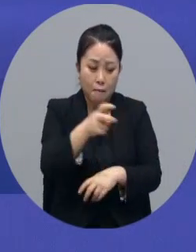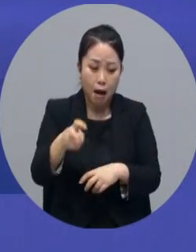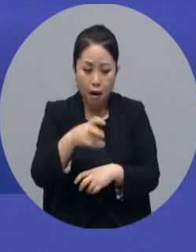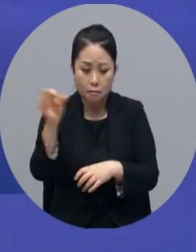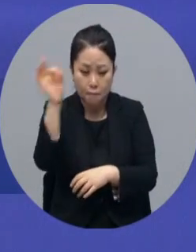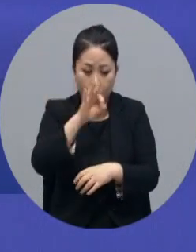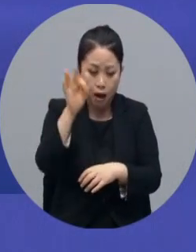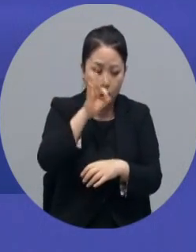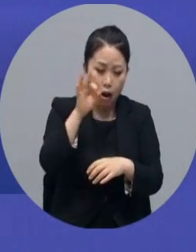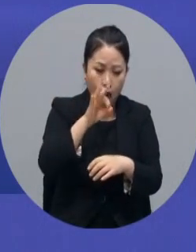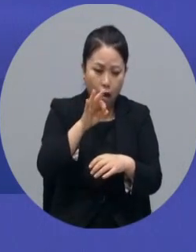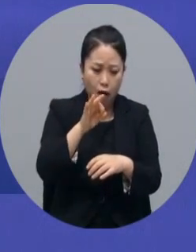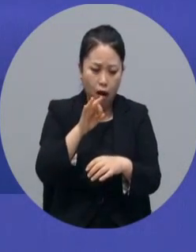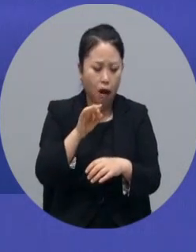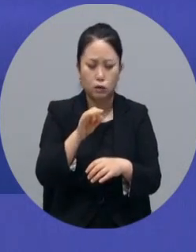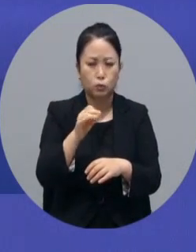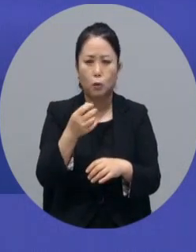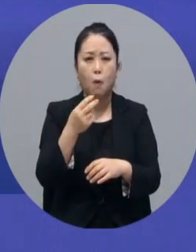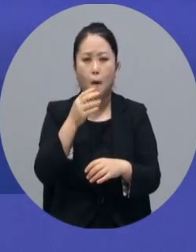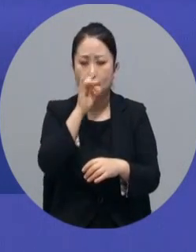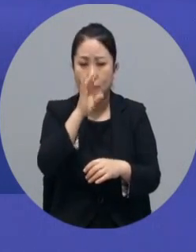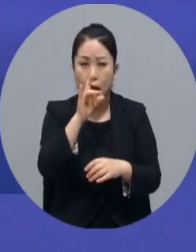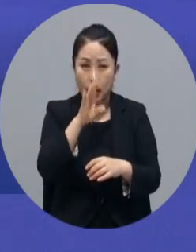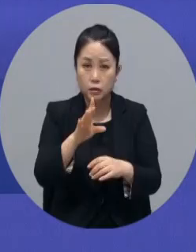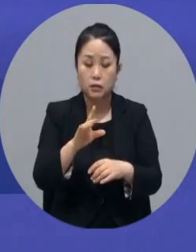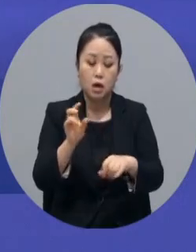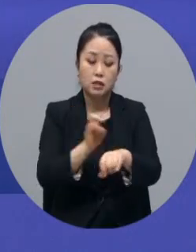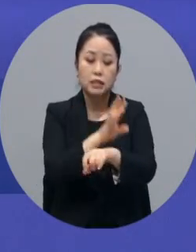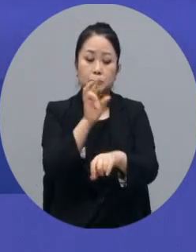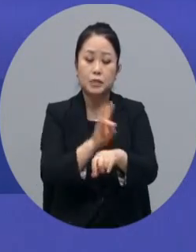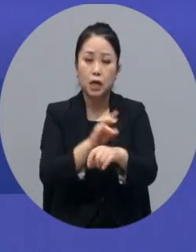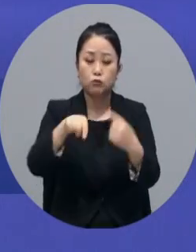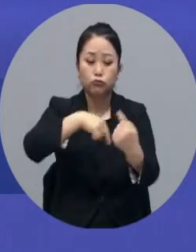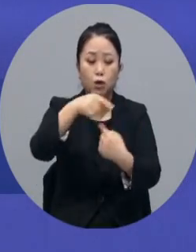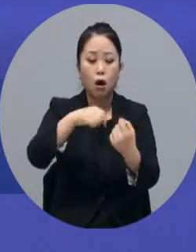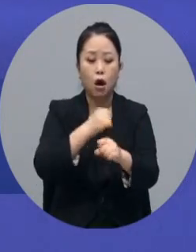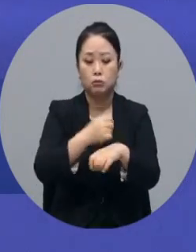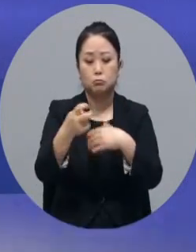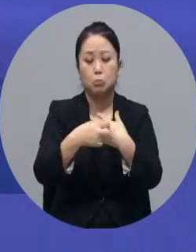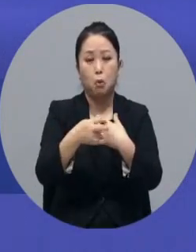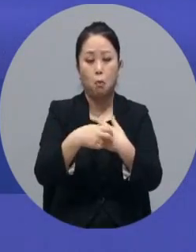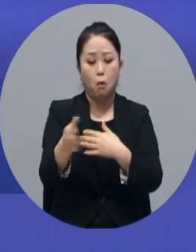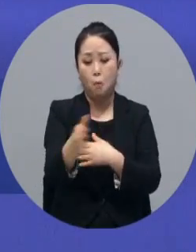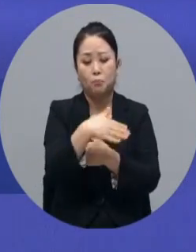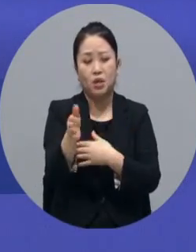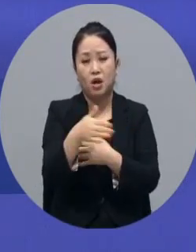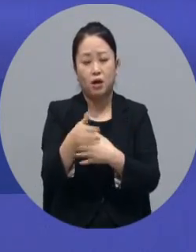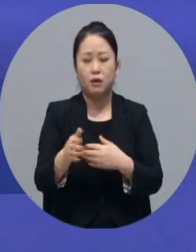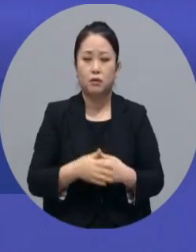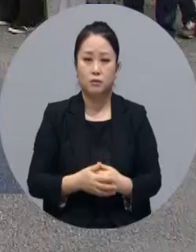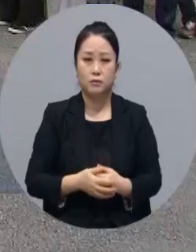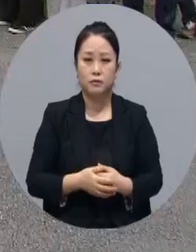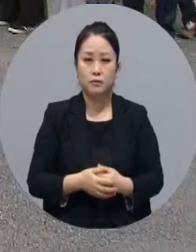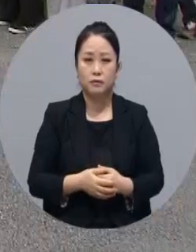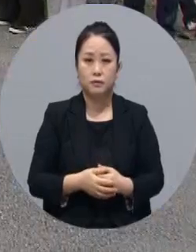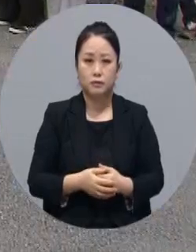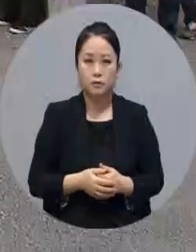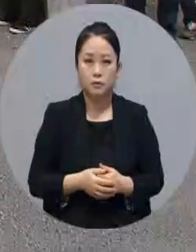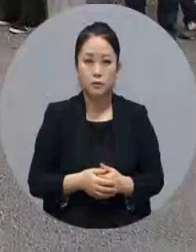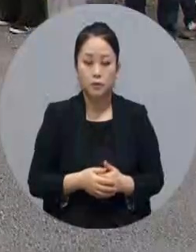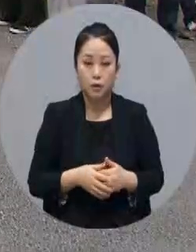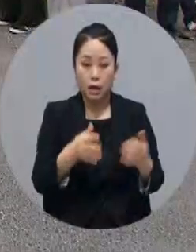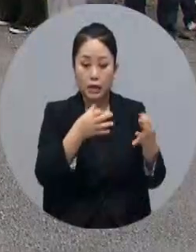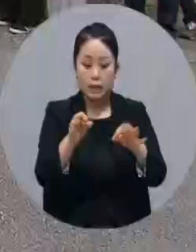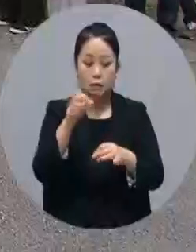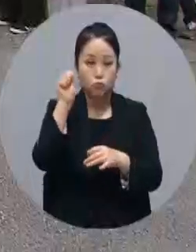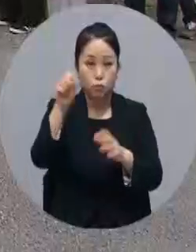수 없는 종합병원급 24시간 가동하는 그런 병원 자체가 없습니다.